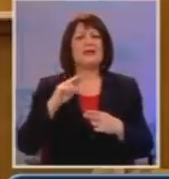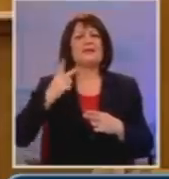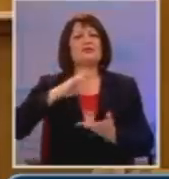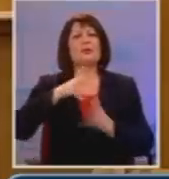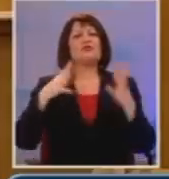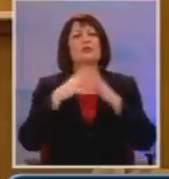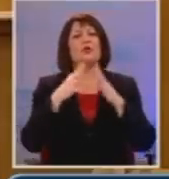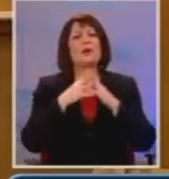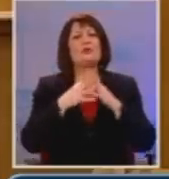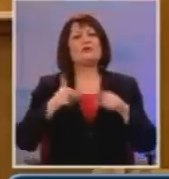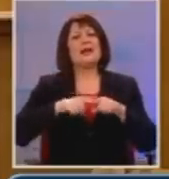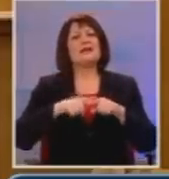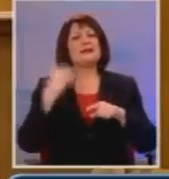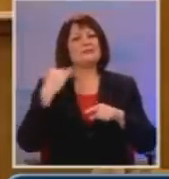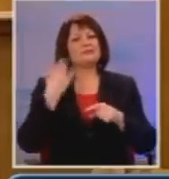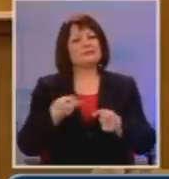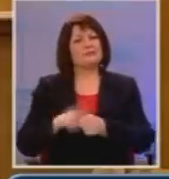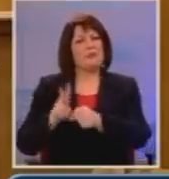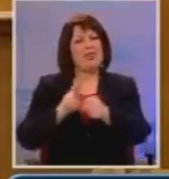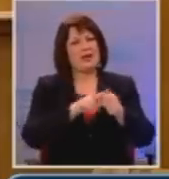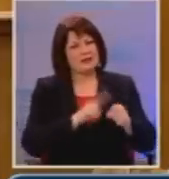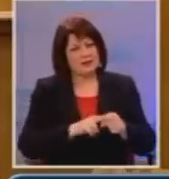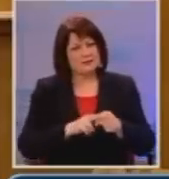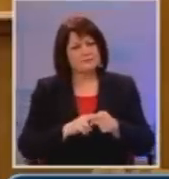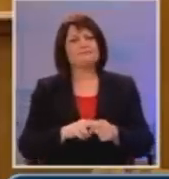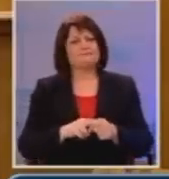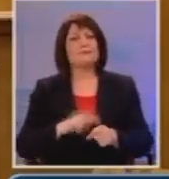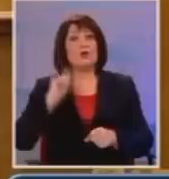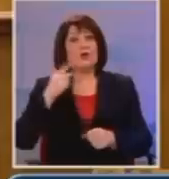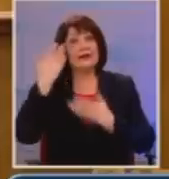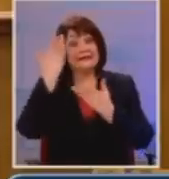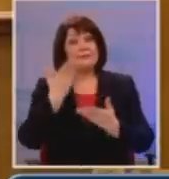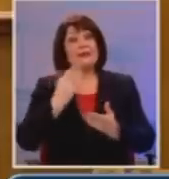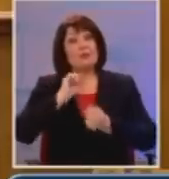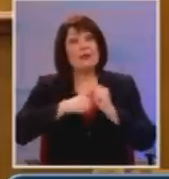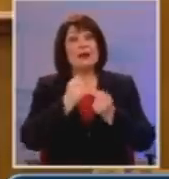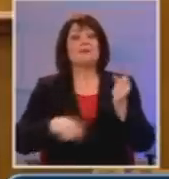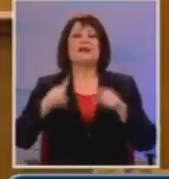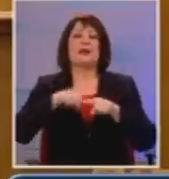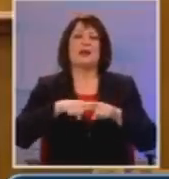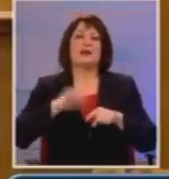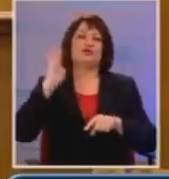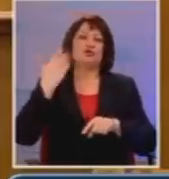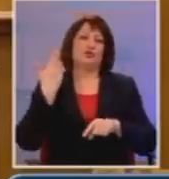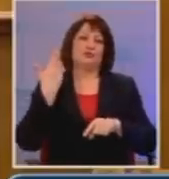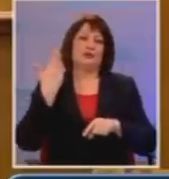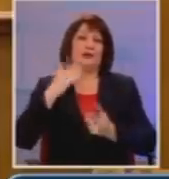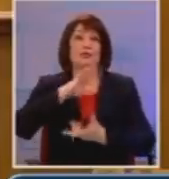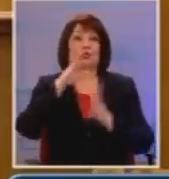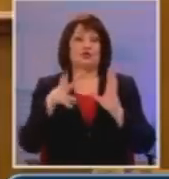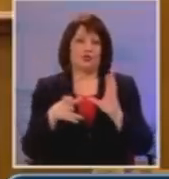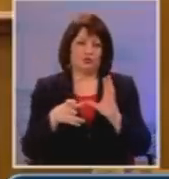Πολέμου, αλλά και για να τιμήσω όλες και όλους τους αγωνιστές και τις αγωνίστριες από ολόκληρον τον